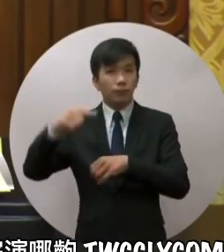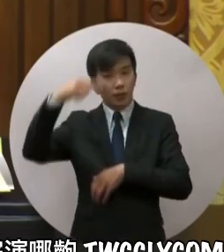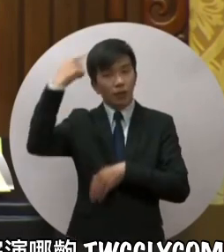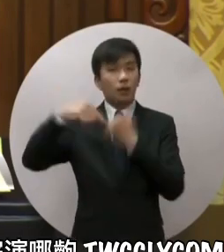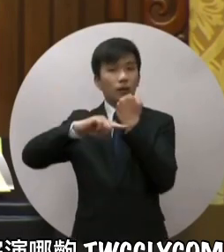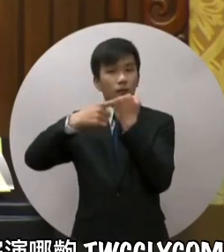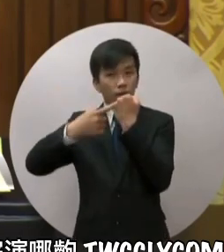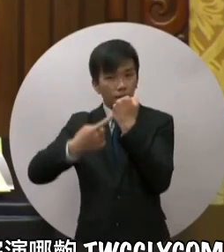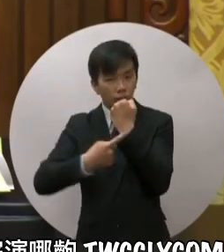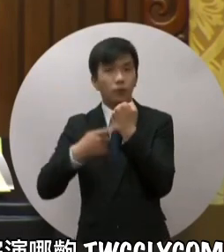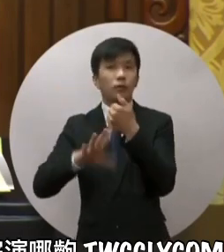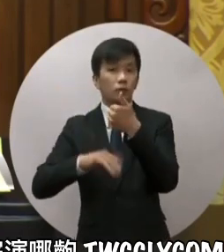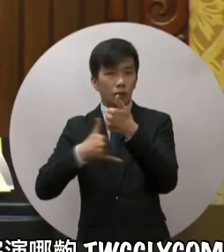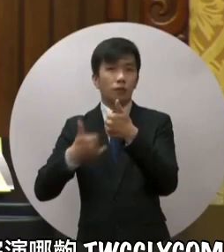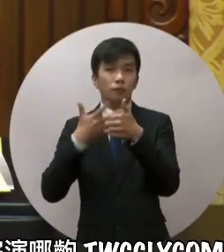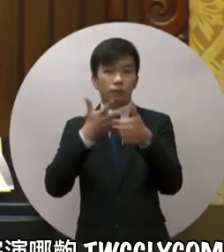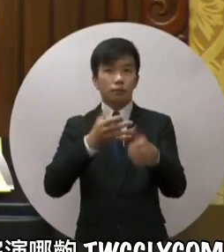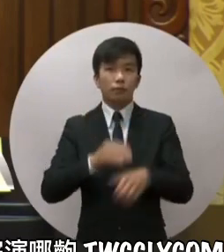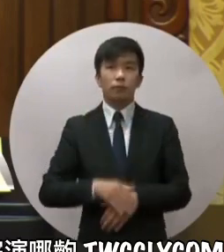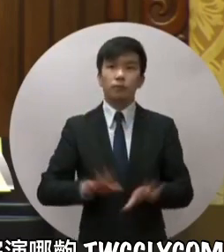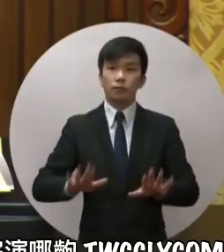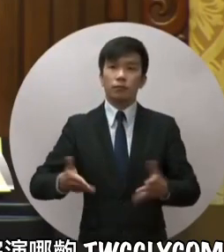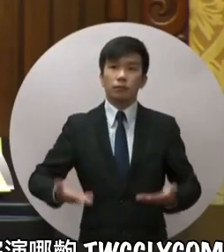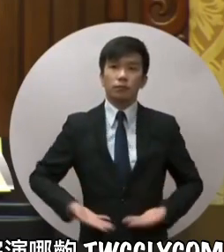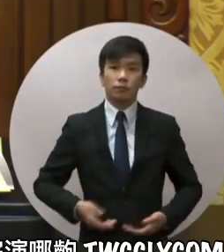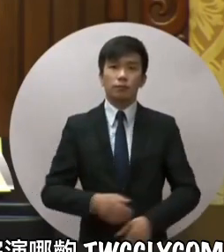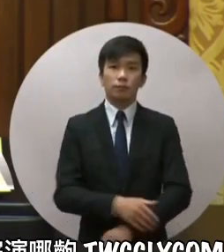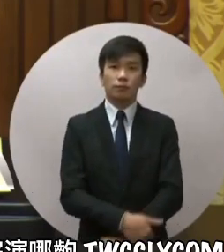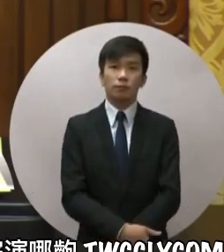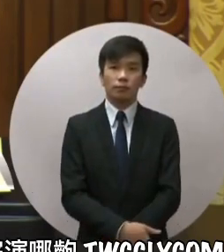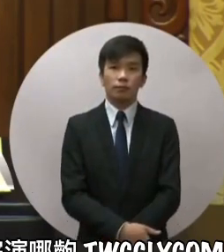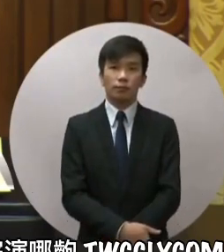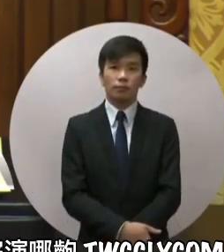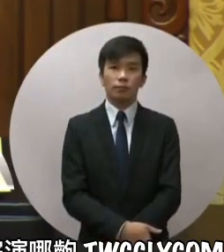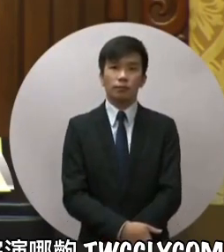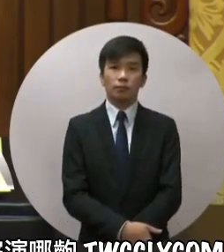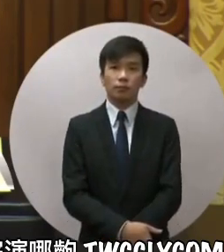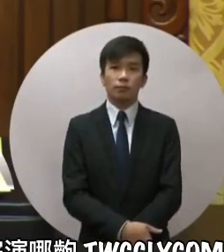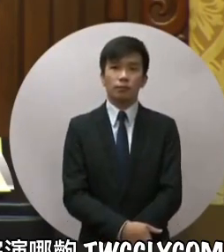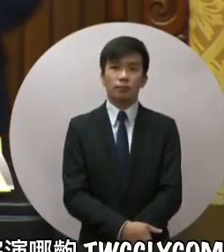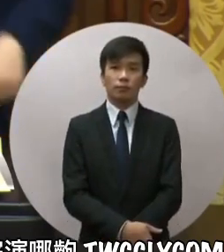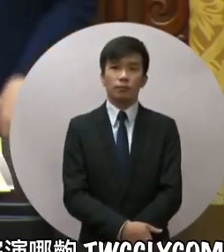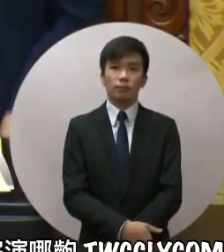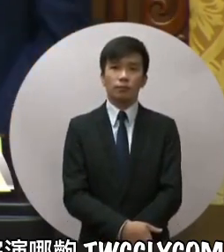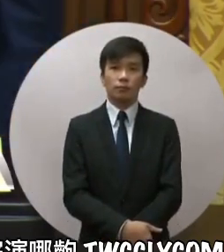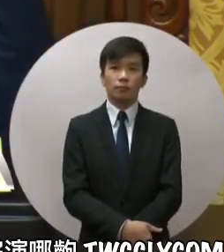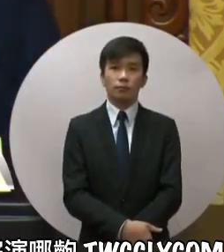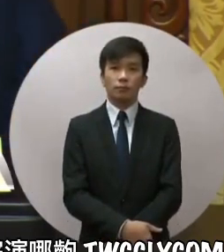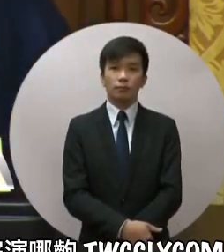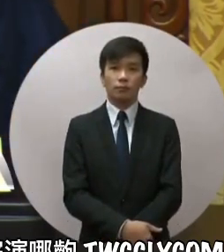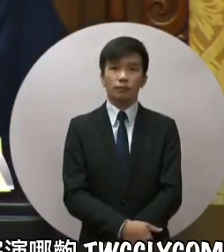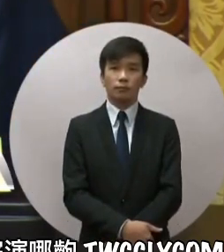治組織質質詢現在休息謝謝謝謝謝謝謝謝謝謝謝謝謝謝感谢观看